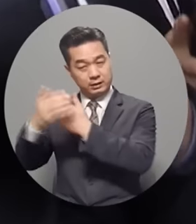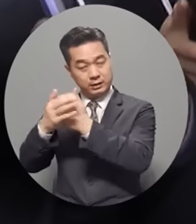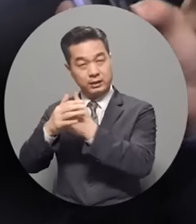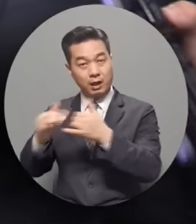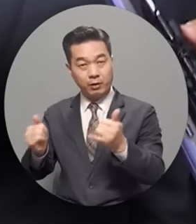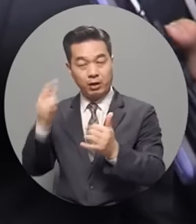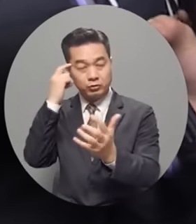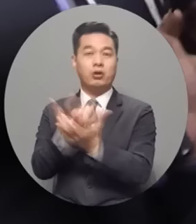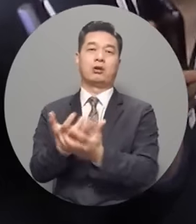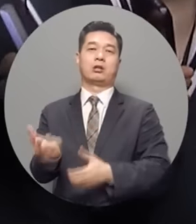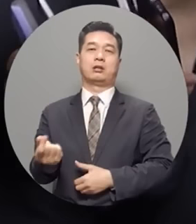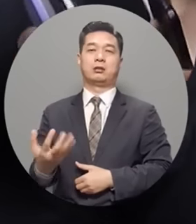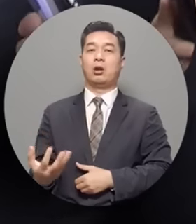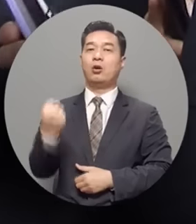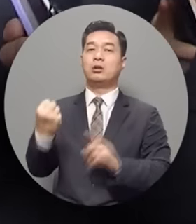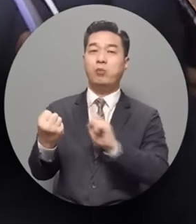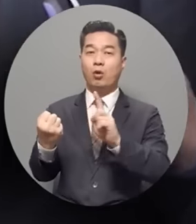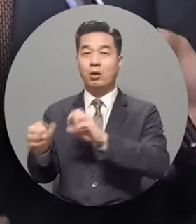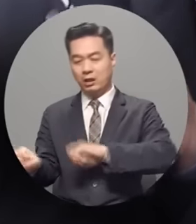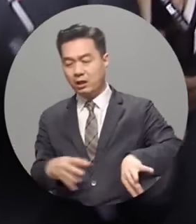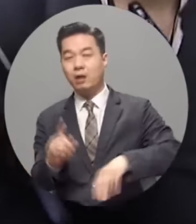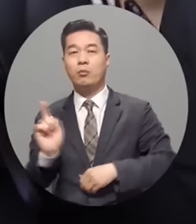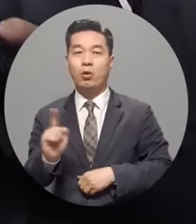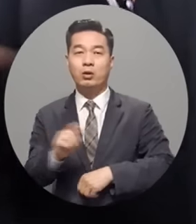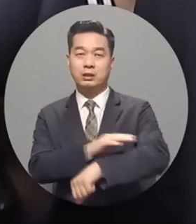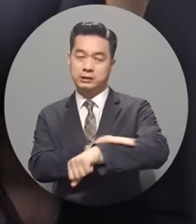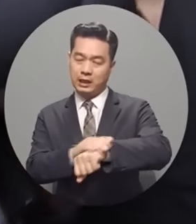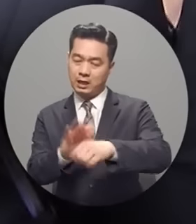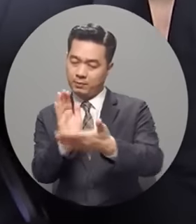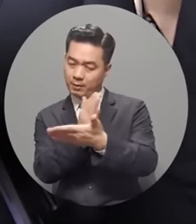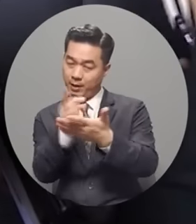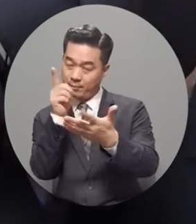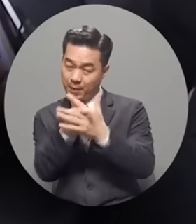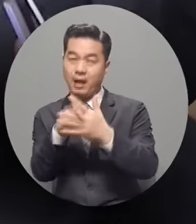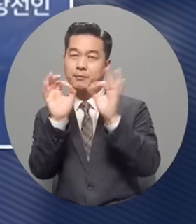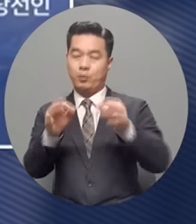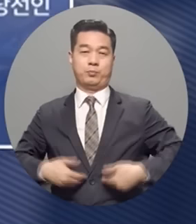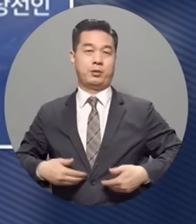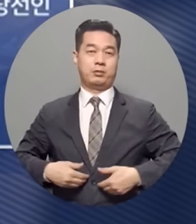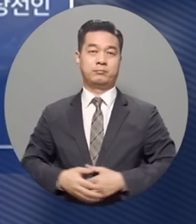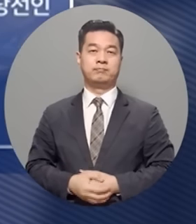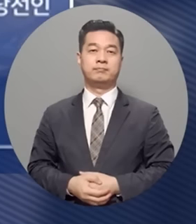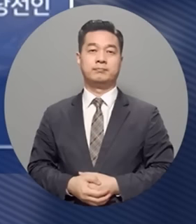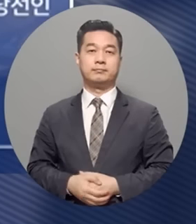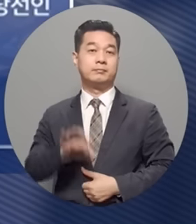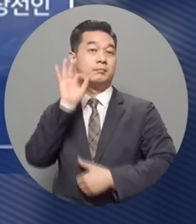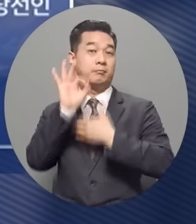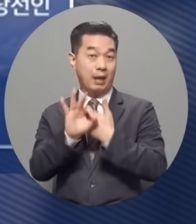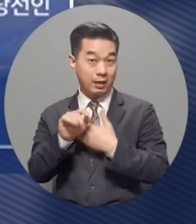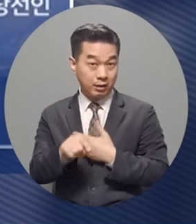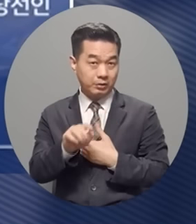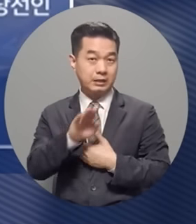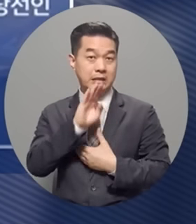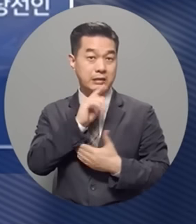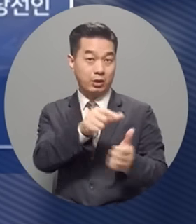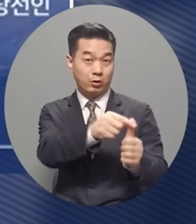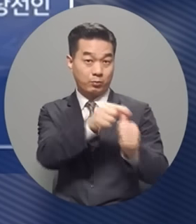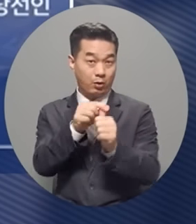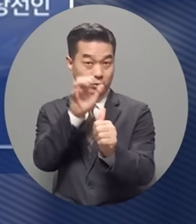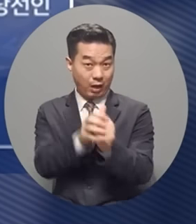게 무엇이고 잃는 게 무엇인지 잘 판단할 것이란 등 비판이 나왔습니다. 만약에 이것이 현실화가 된다면